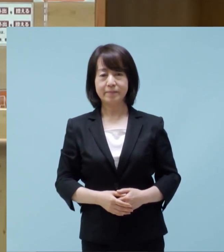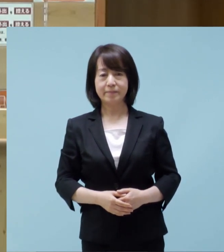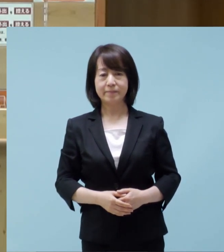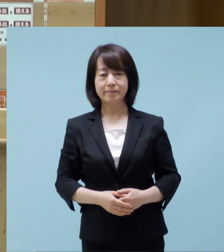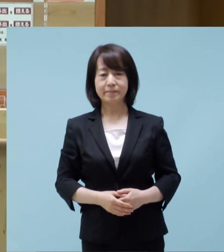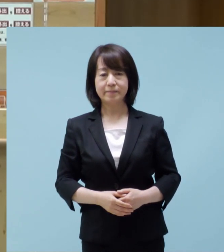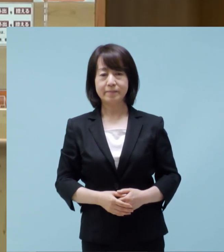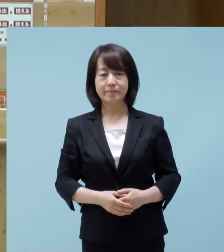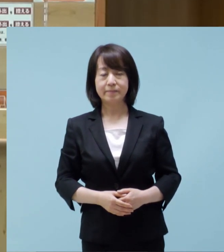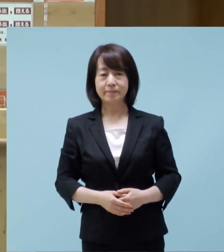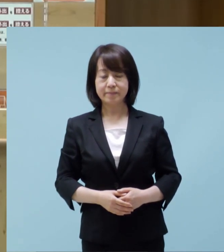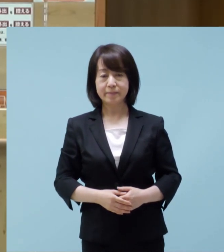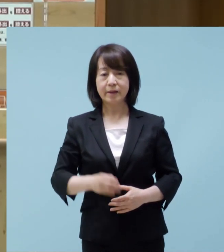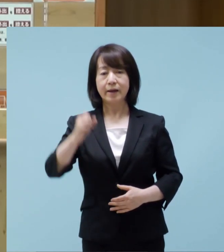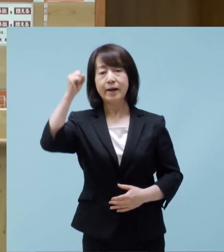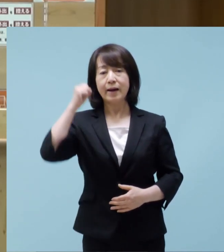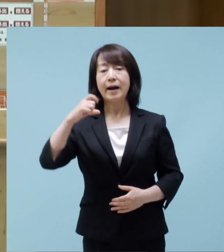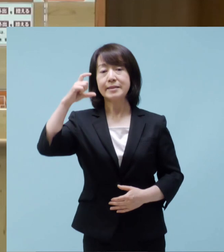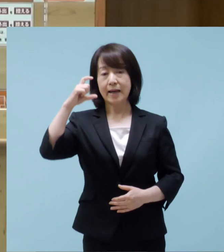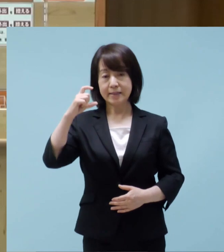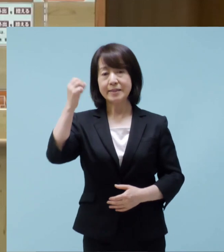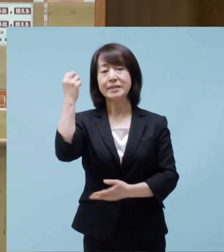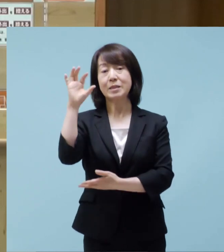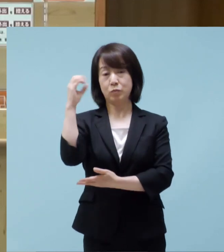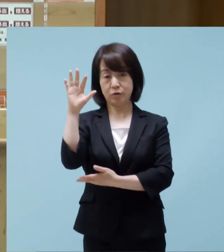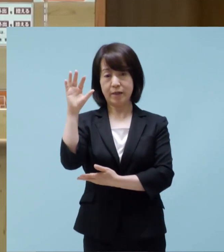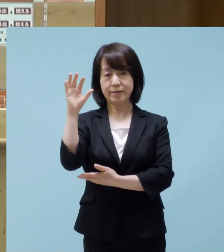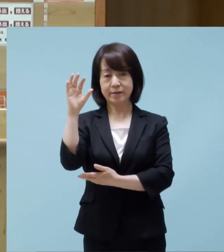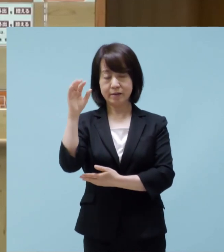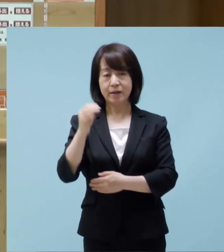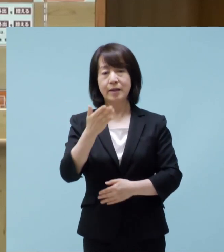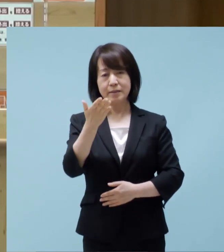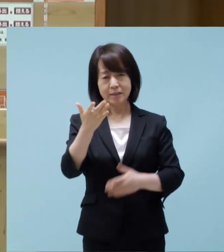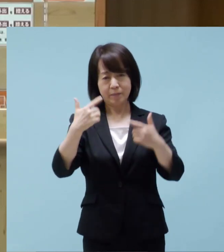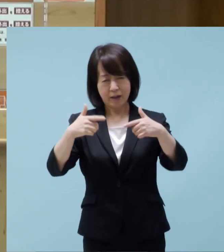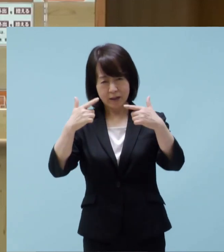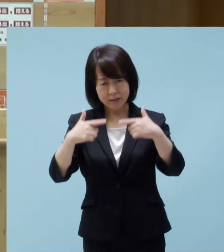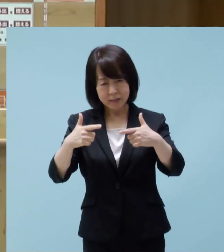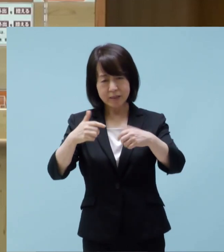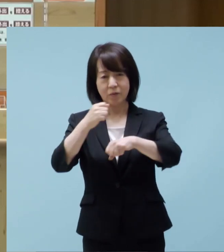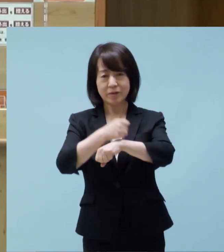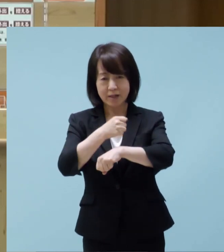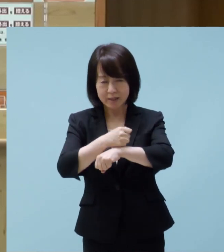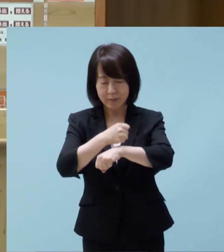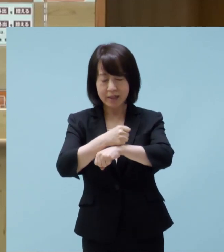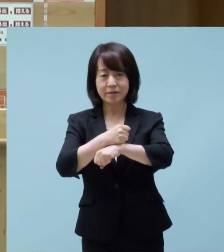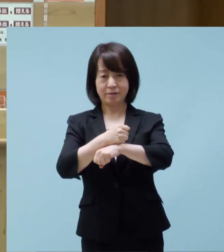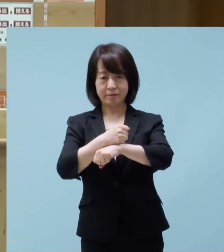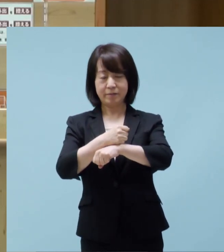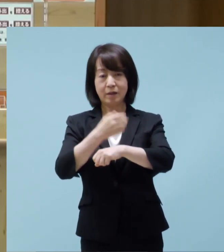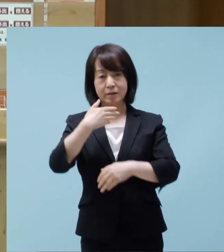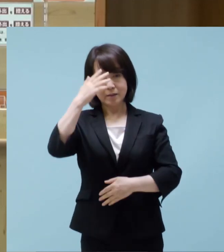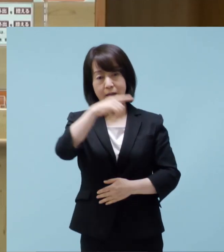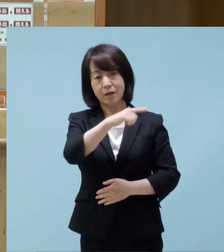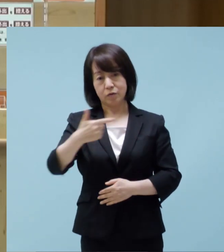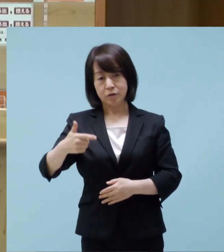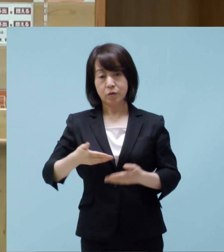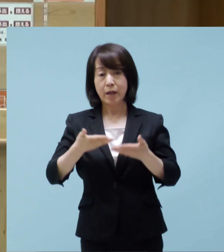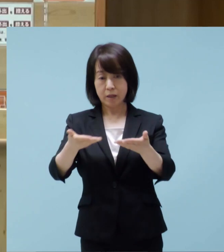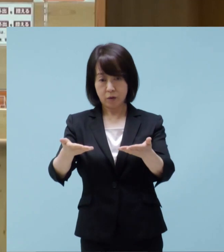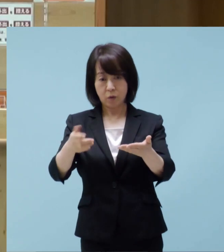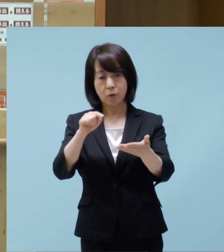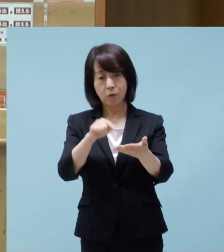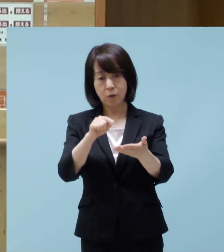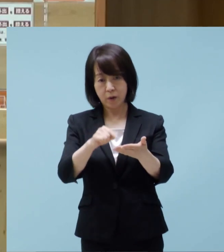朝日新聞の茅場といいます。知事、連日大変お疲れ様です。酒類の提供に関して3点お伺いします